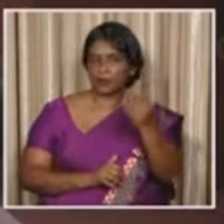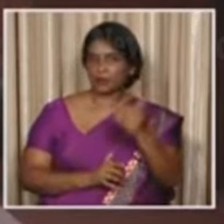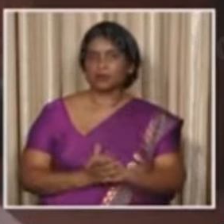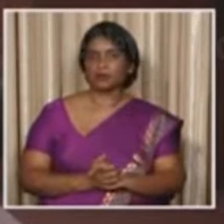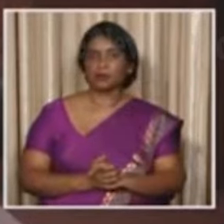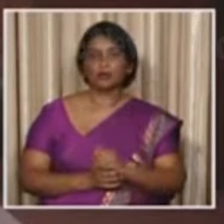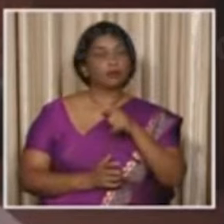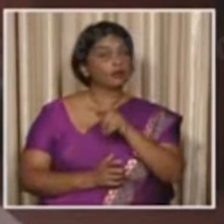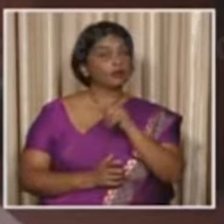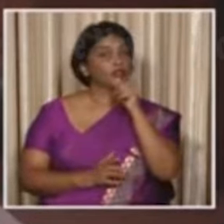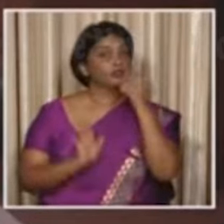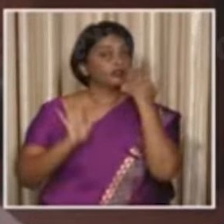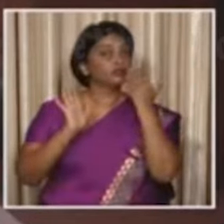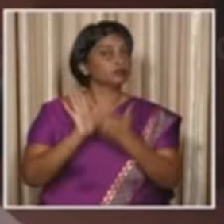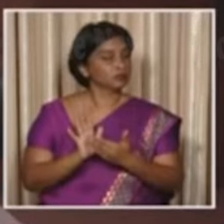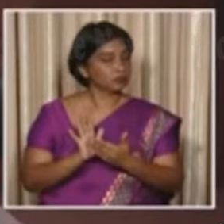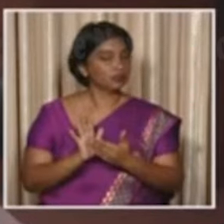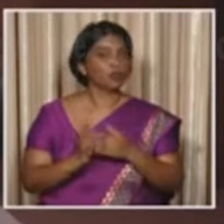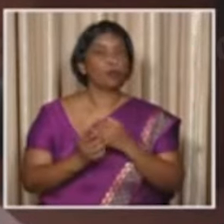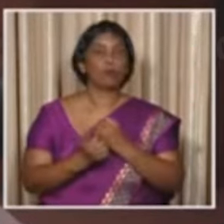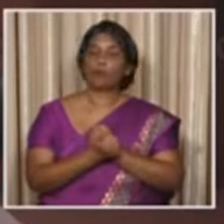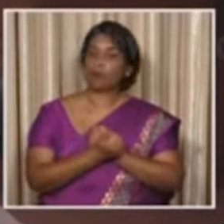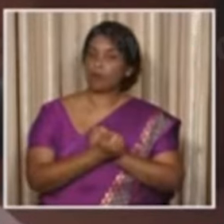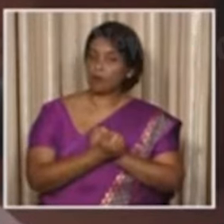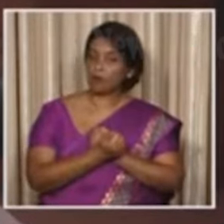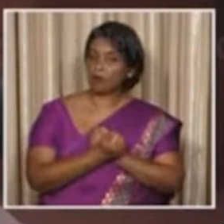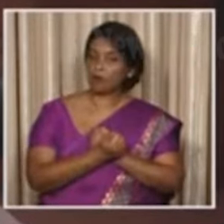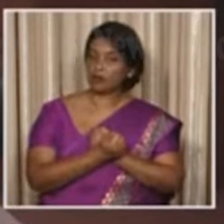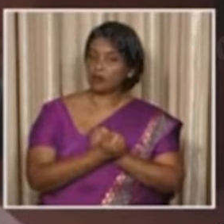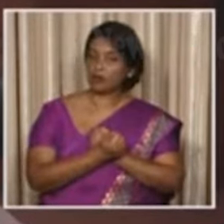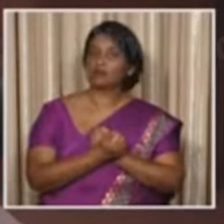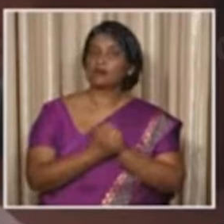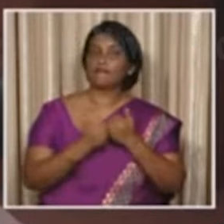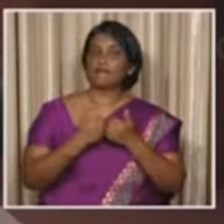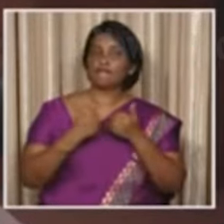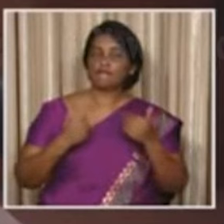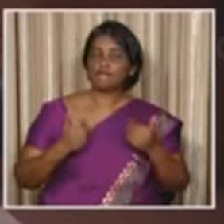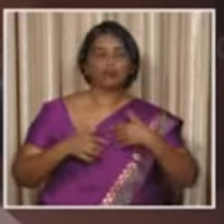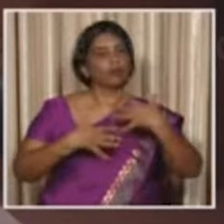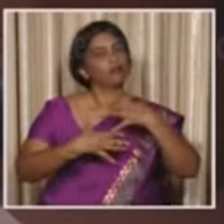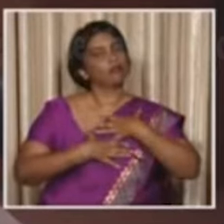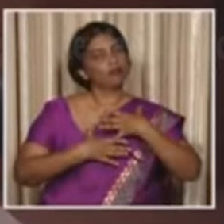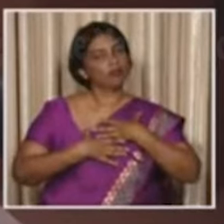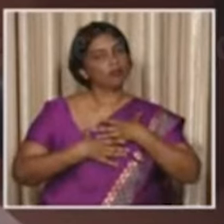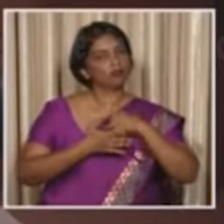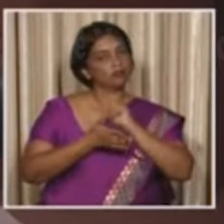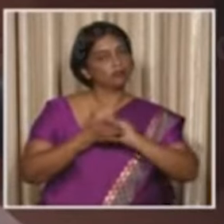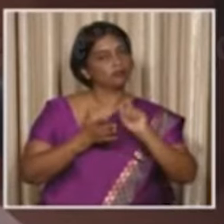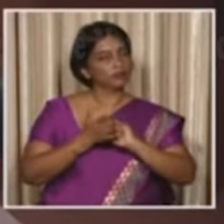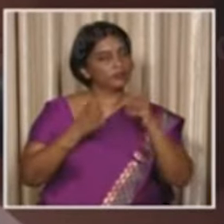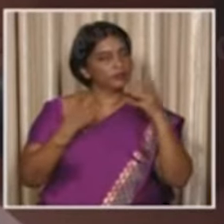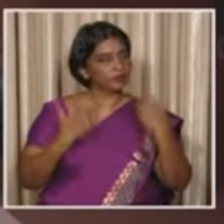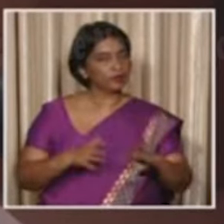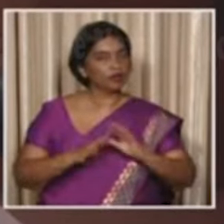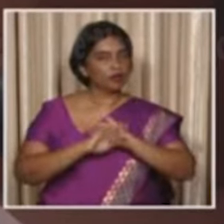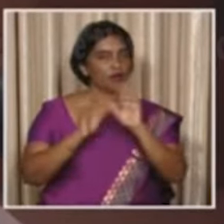ඒකේ හරියට පෙන්නුම් කරනවා පොලිසිය වෙනම ඔහුගෙන් කට උත්තරයක් අරගෙන